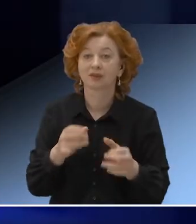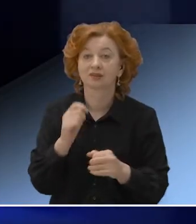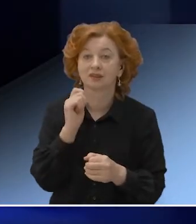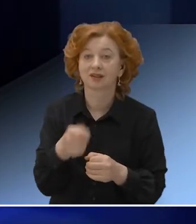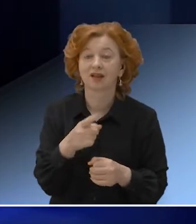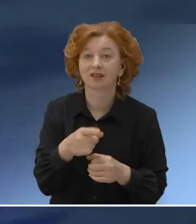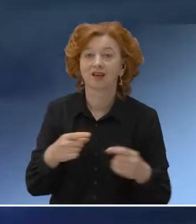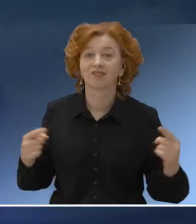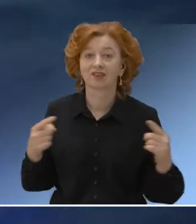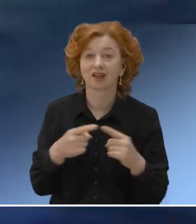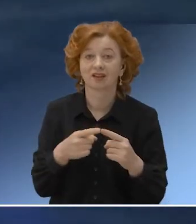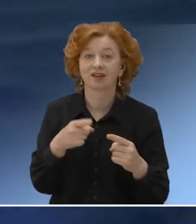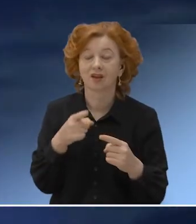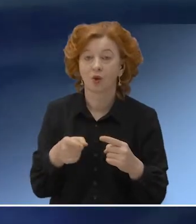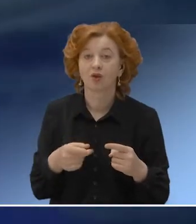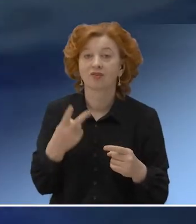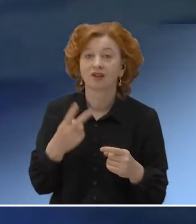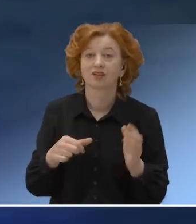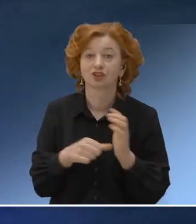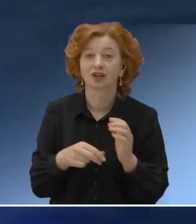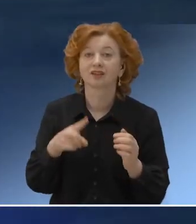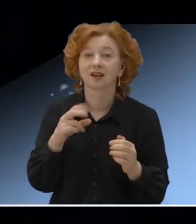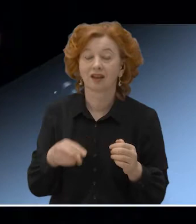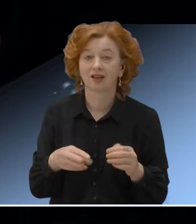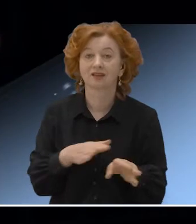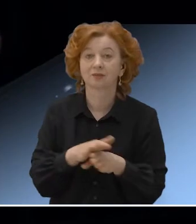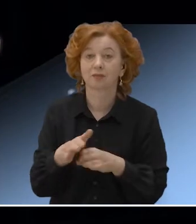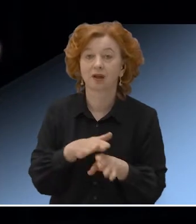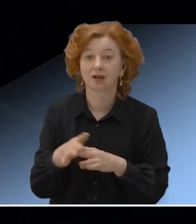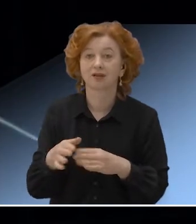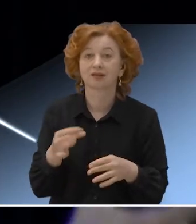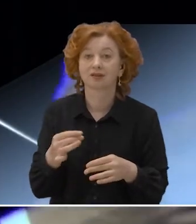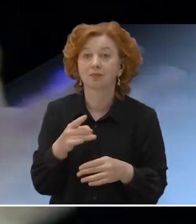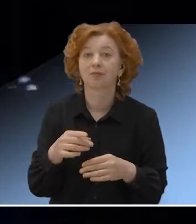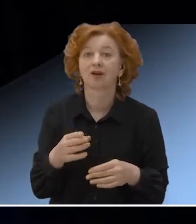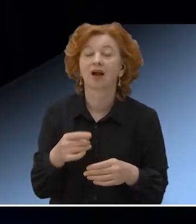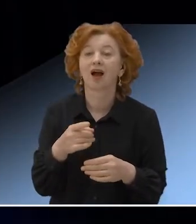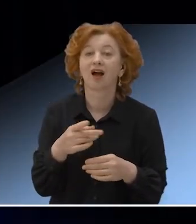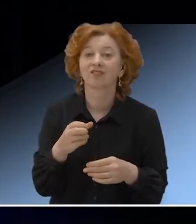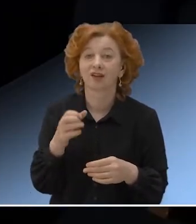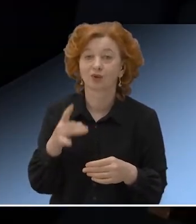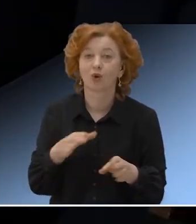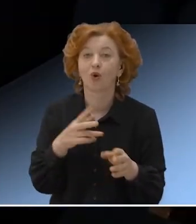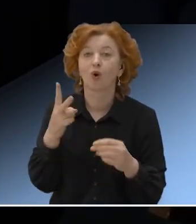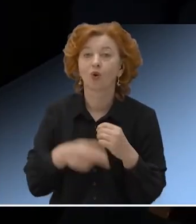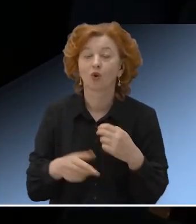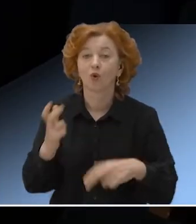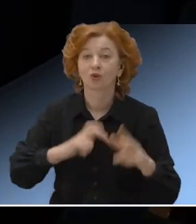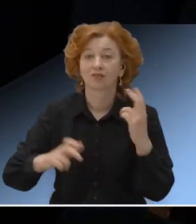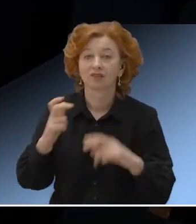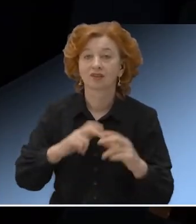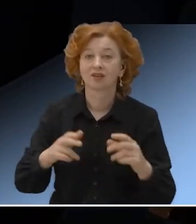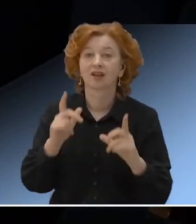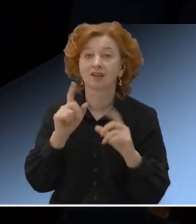даст Инне на финал. Иван Шманцарь, 26 лет, исполнитель и мотоблогер под ником «Авиатор». Окончив